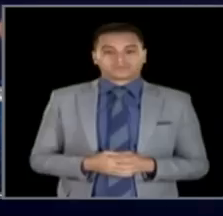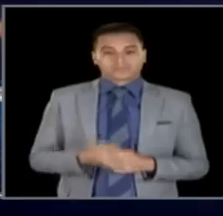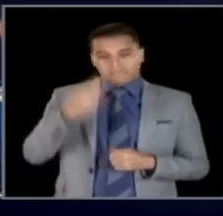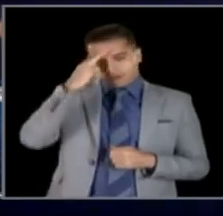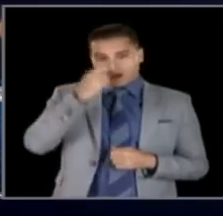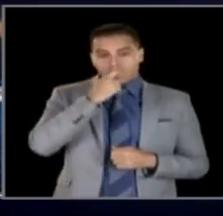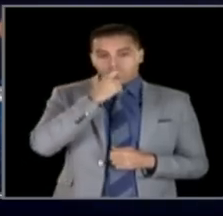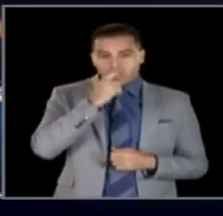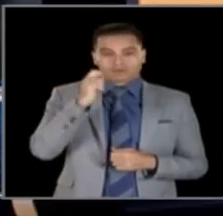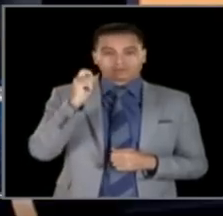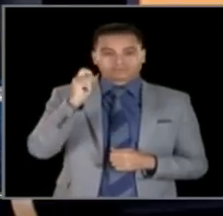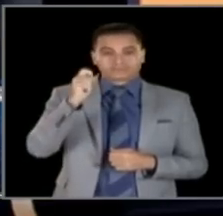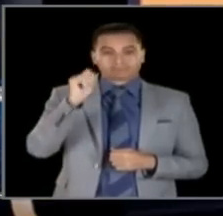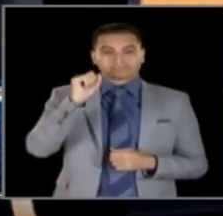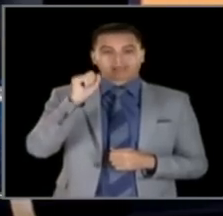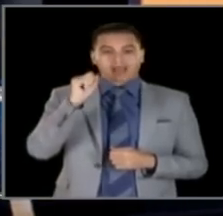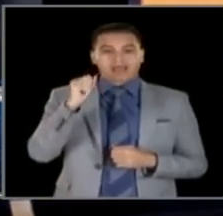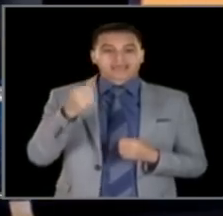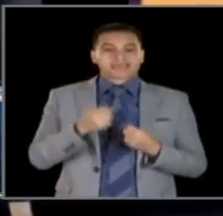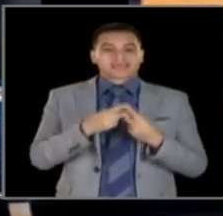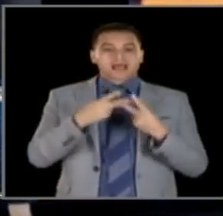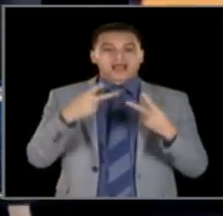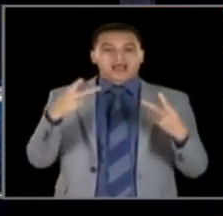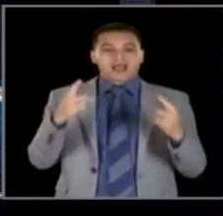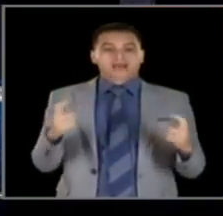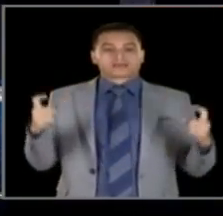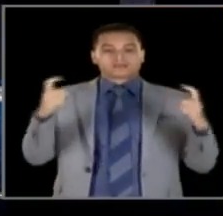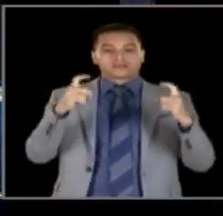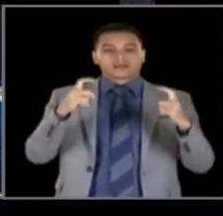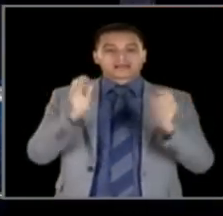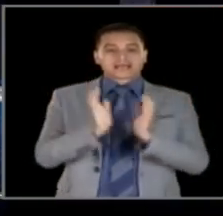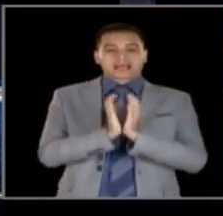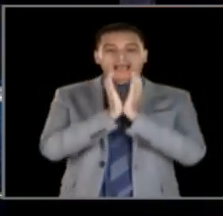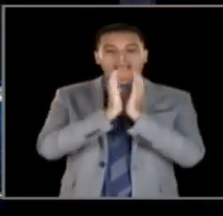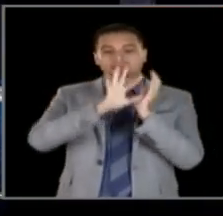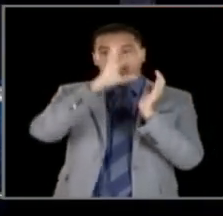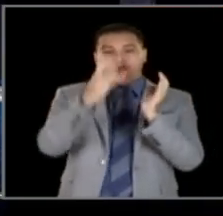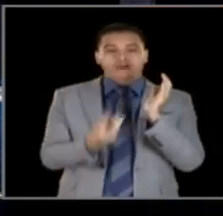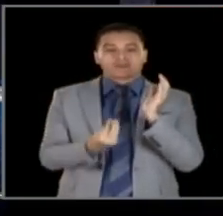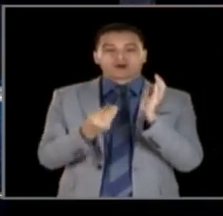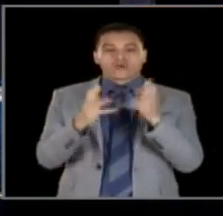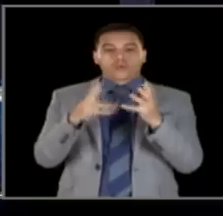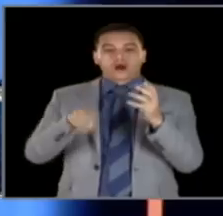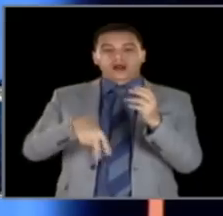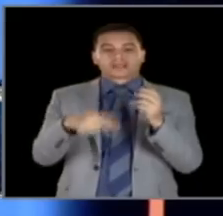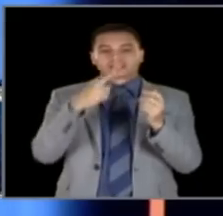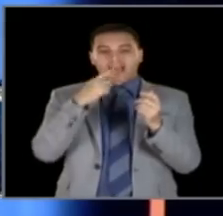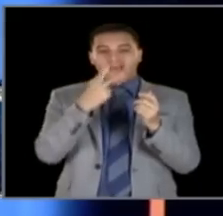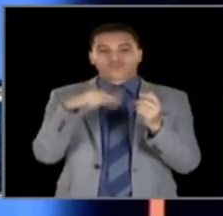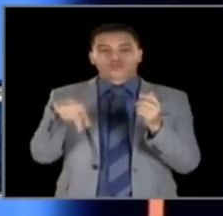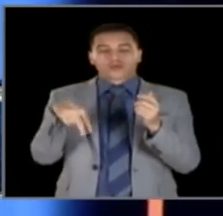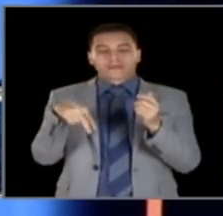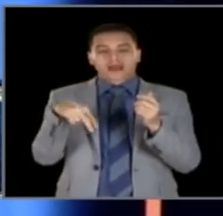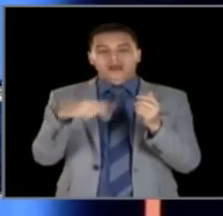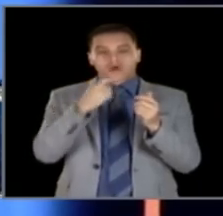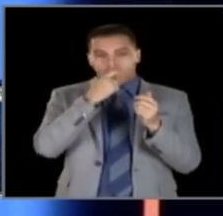من هو الحكم الذي أدار نهائي كأس الأمم الإفريقية لكرة القدم عام 2008؟ حكم